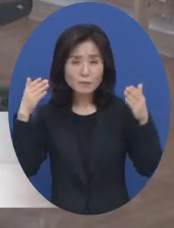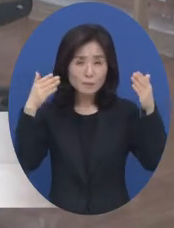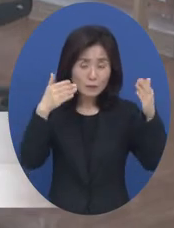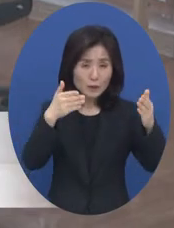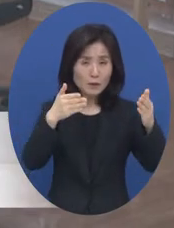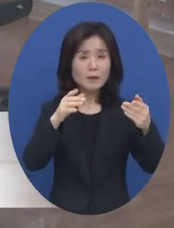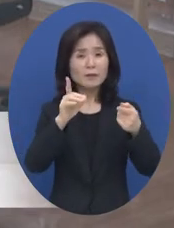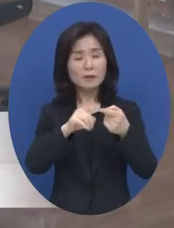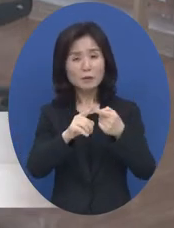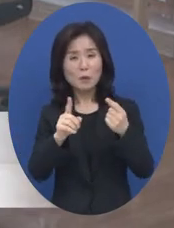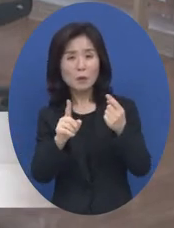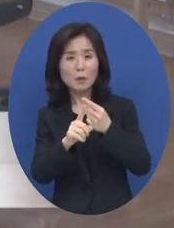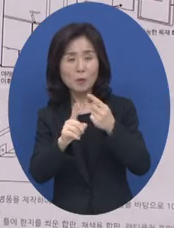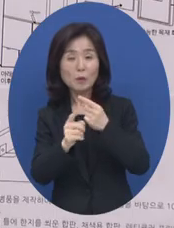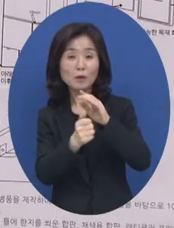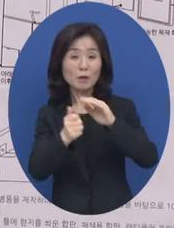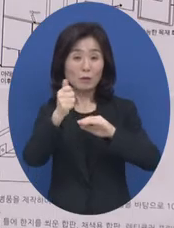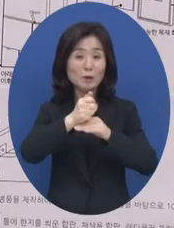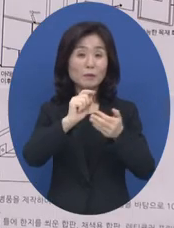취재했습니다